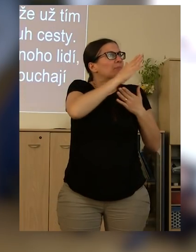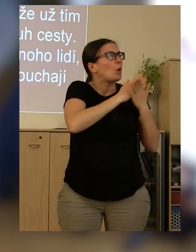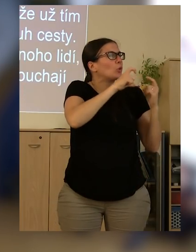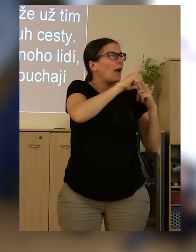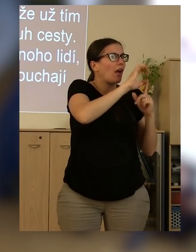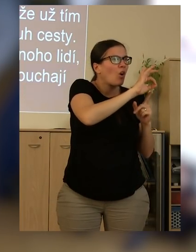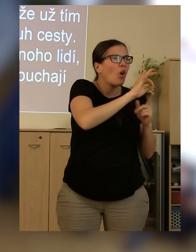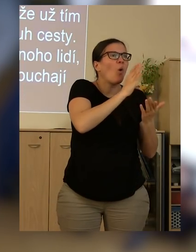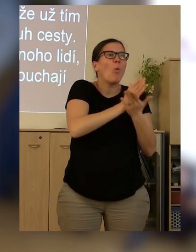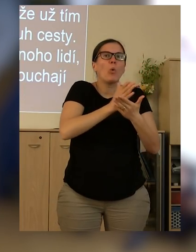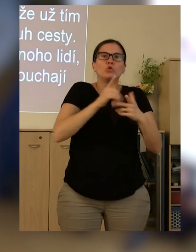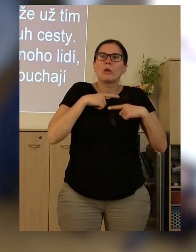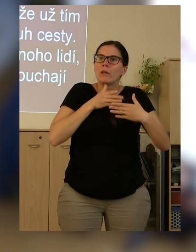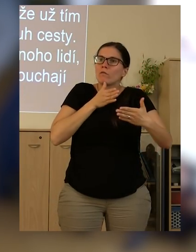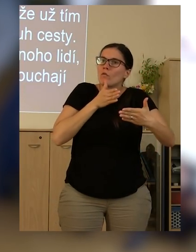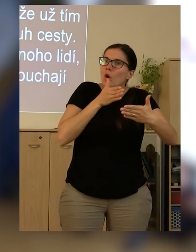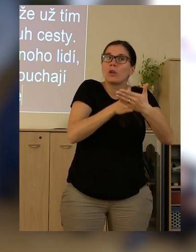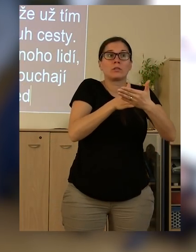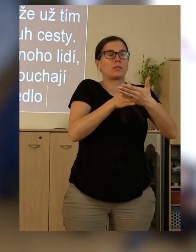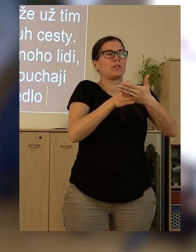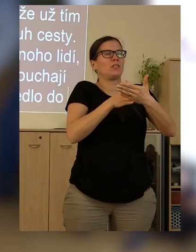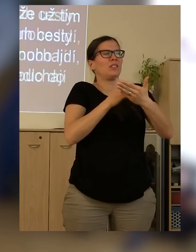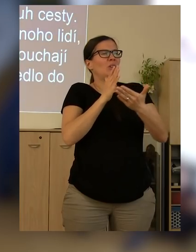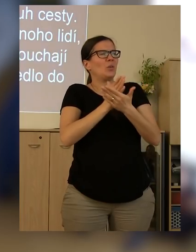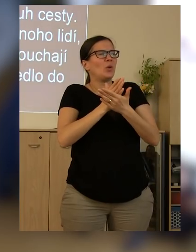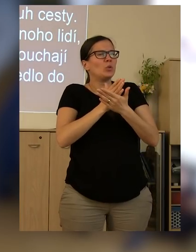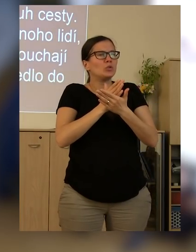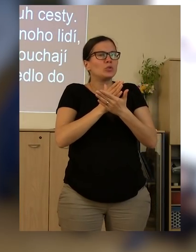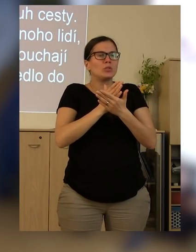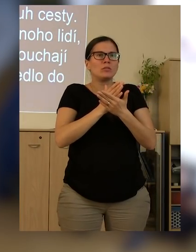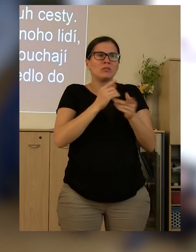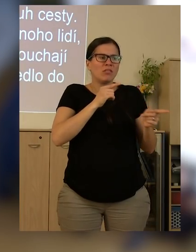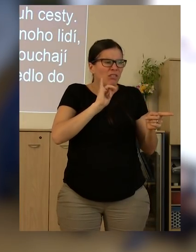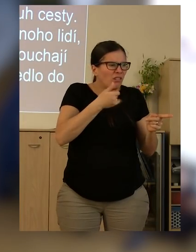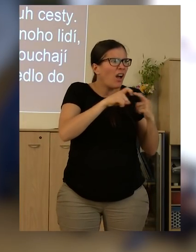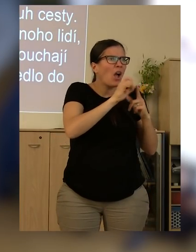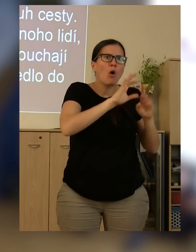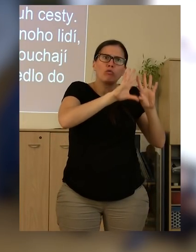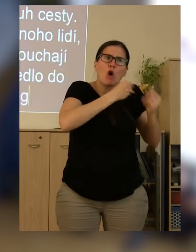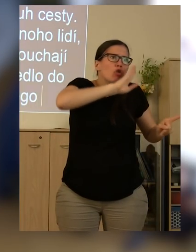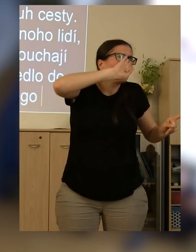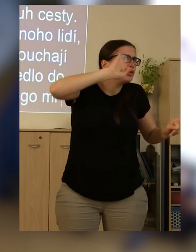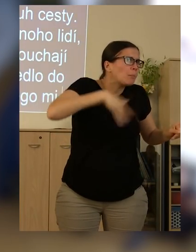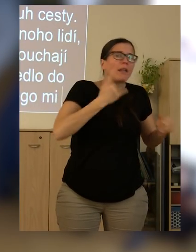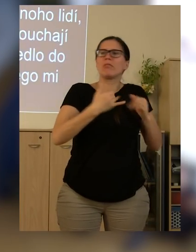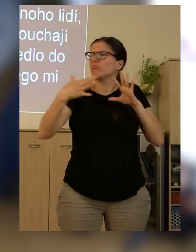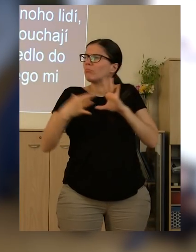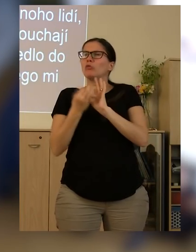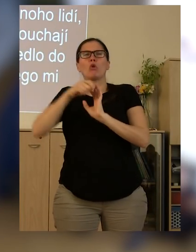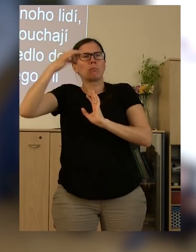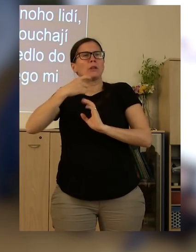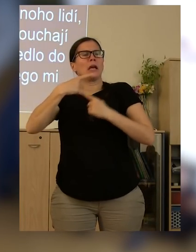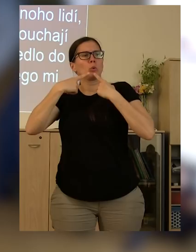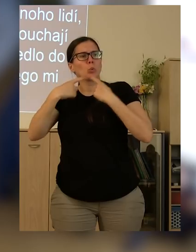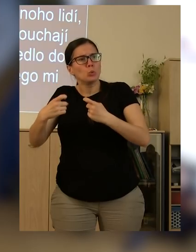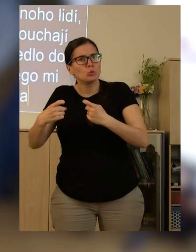slepý uličky a oni si řeknou, moje ego mi vždycky říkalo samý nesmysly a proto teď budu naslouchat jenom svoji duši a další